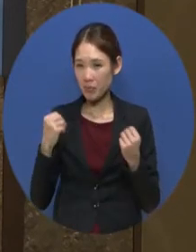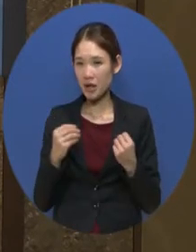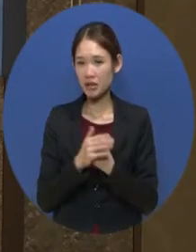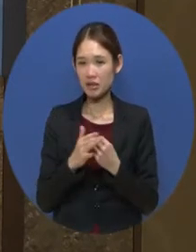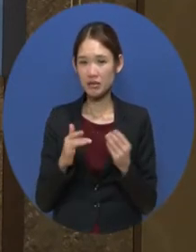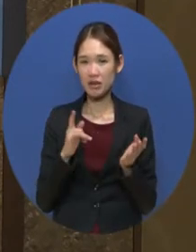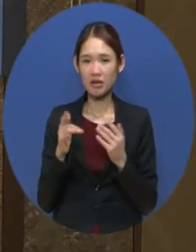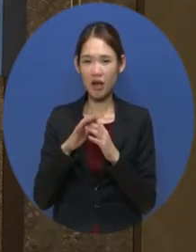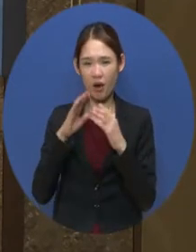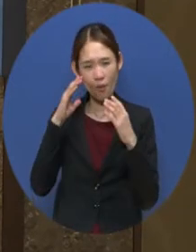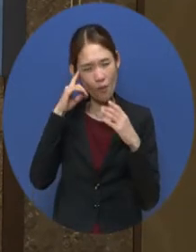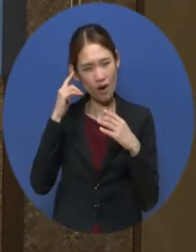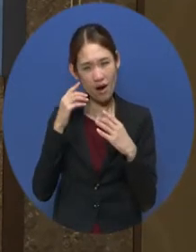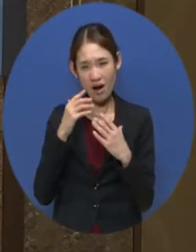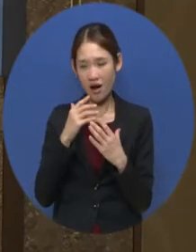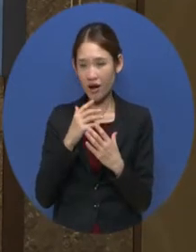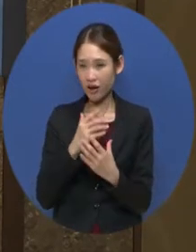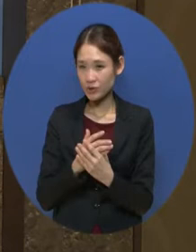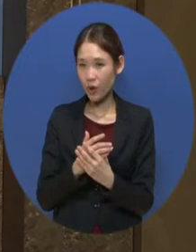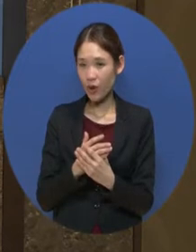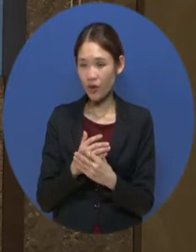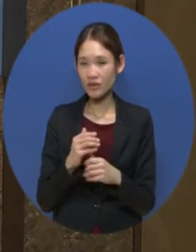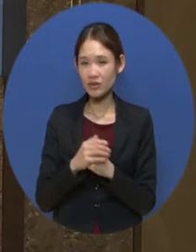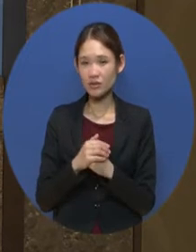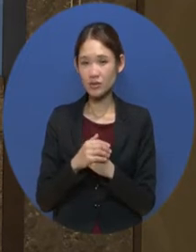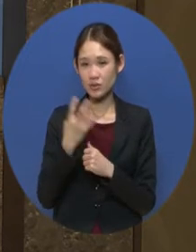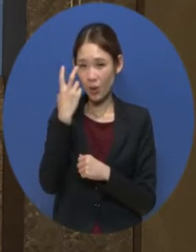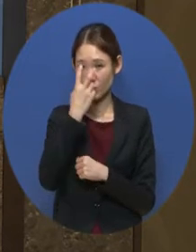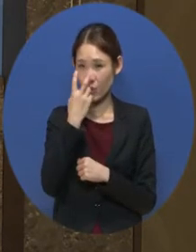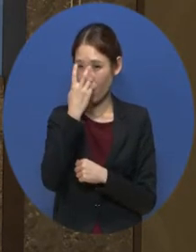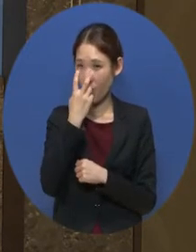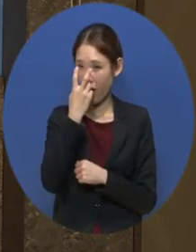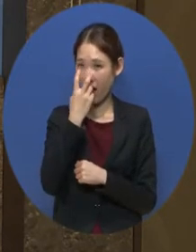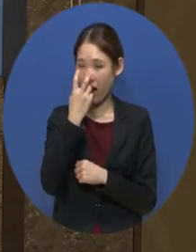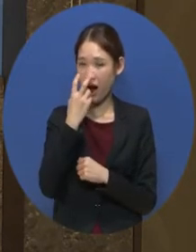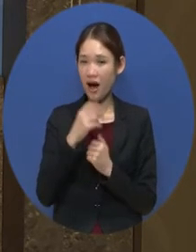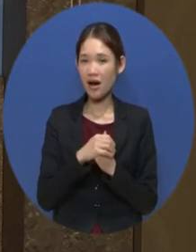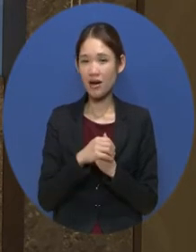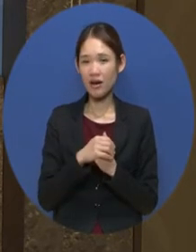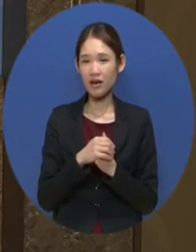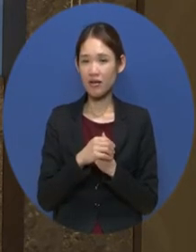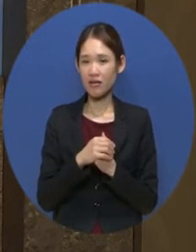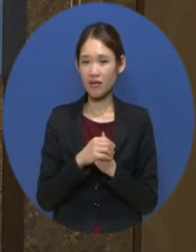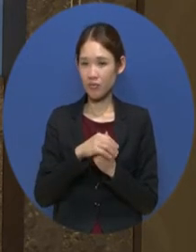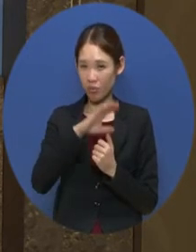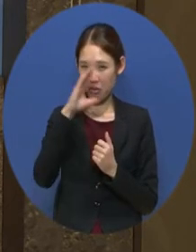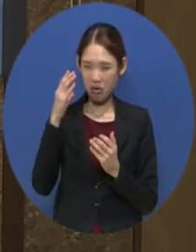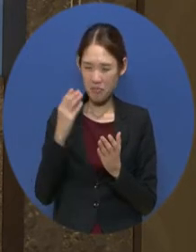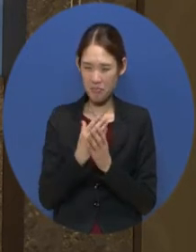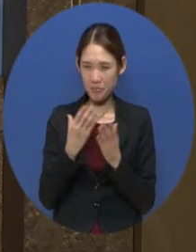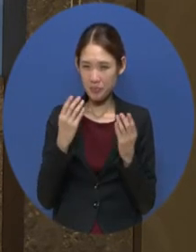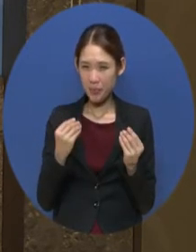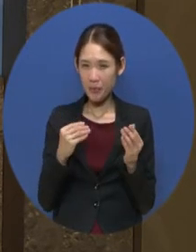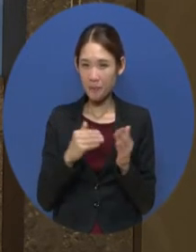물론 이게 완전한 조사의 어떤 그 모두를